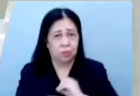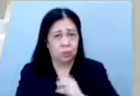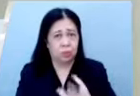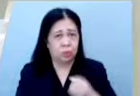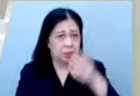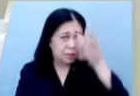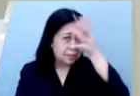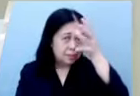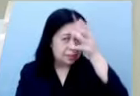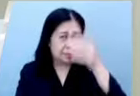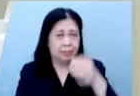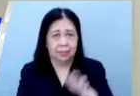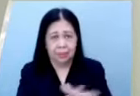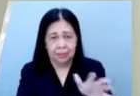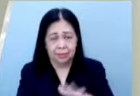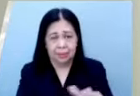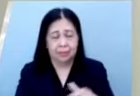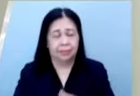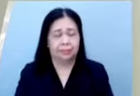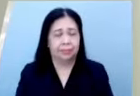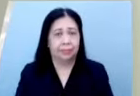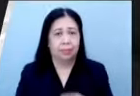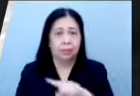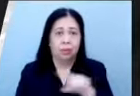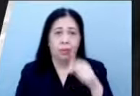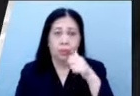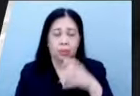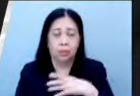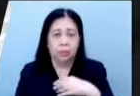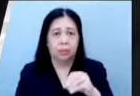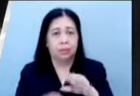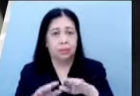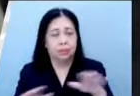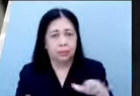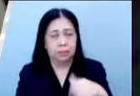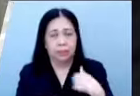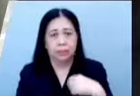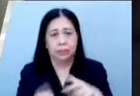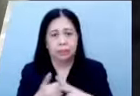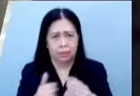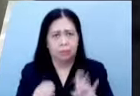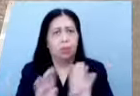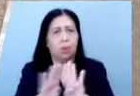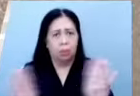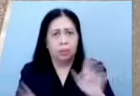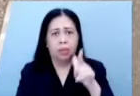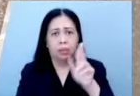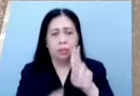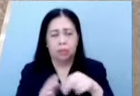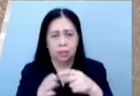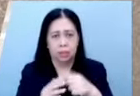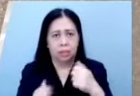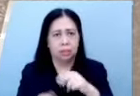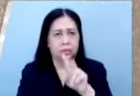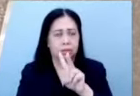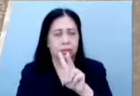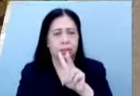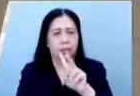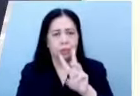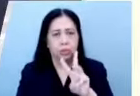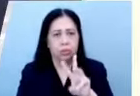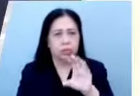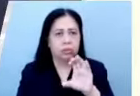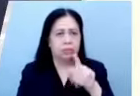suspect. Para sa mga kababaihan at kabataan na biktima ng krimen, bukas 24 oras ang WCPC para sa inyong